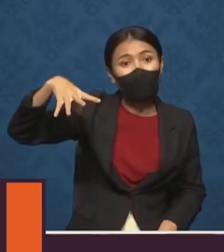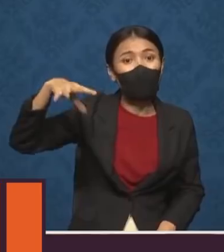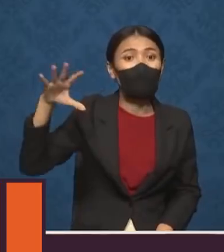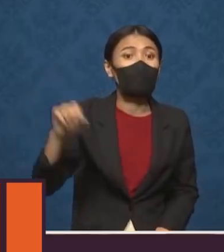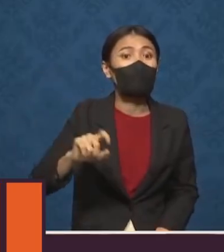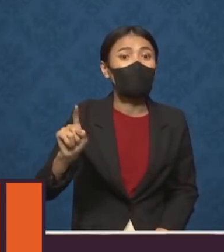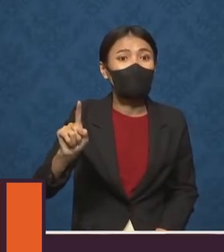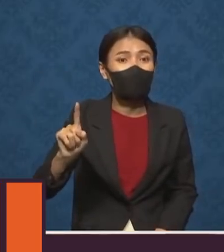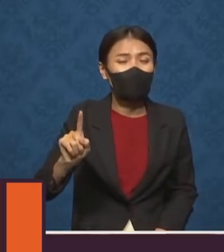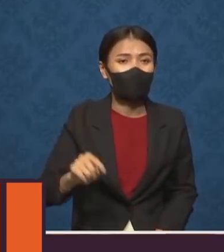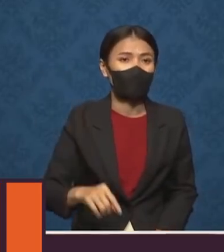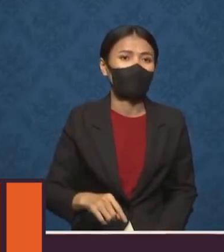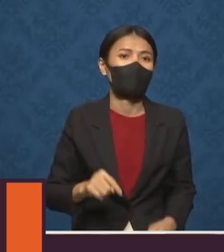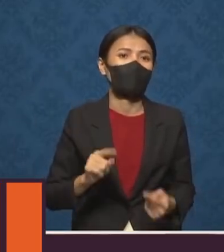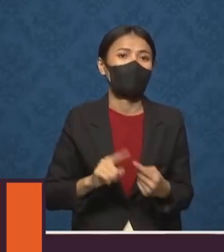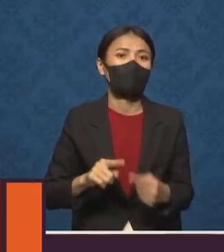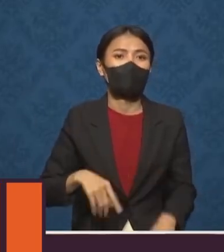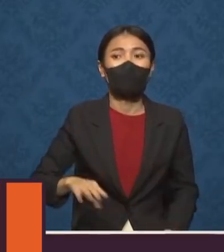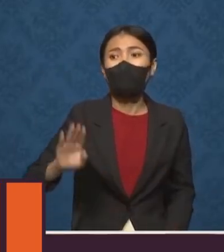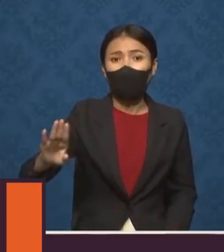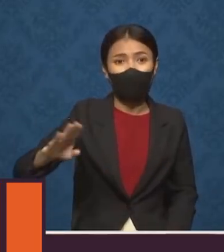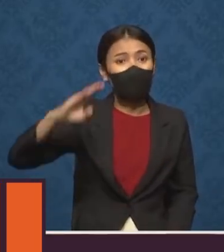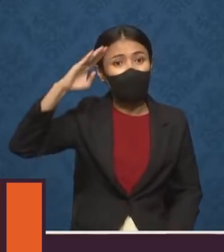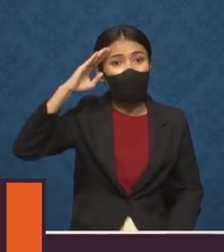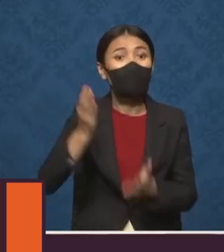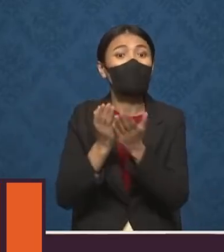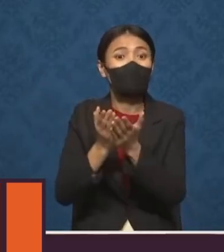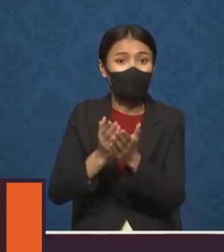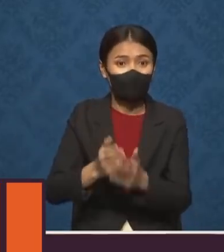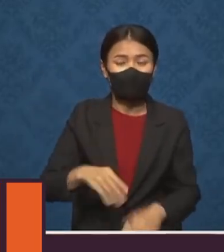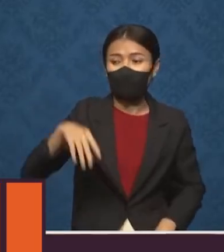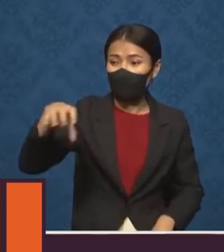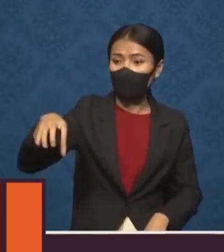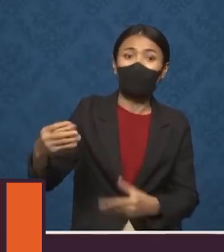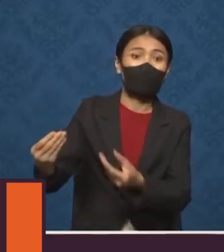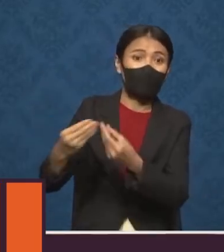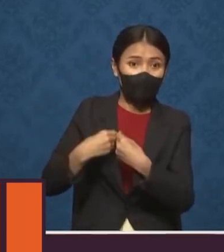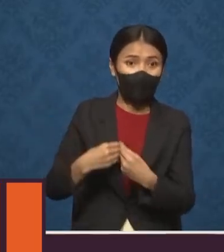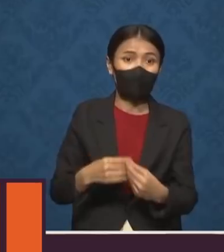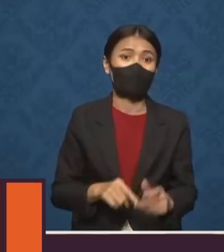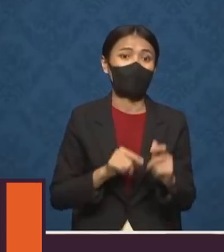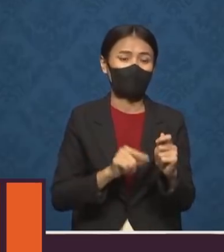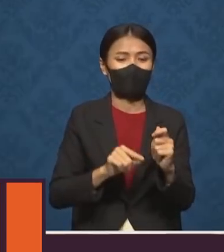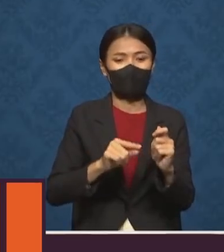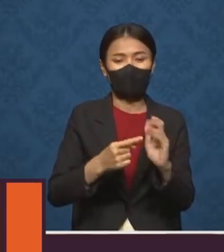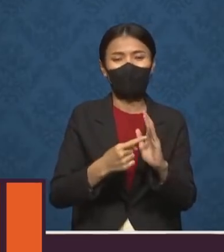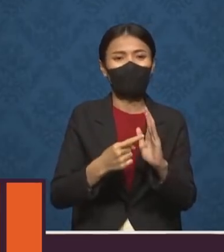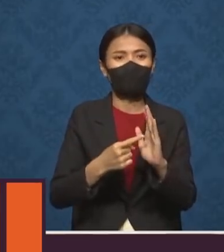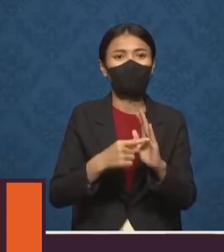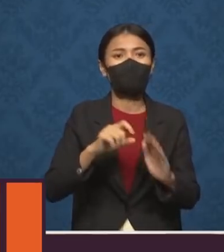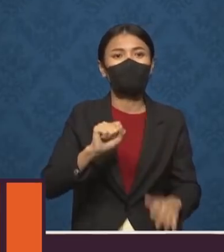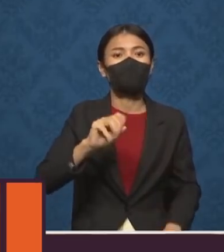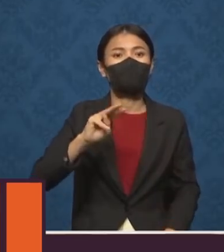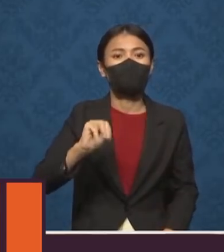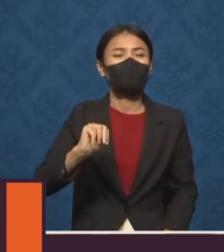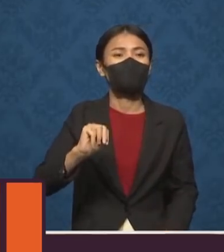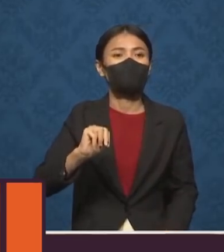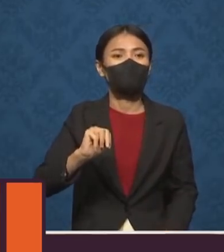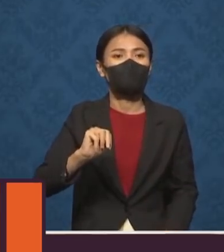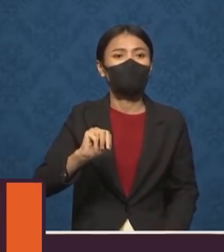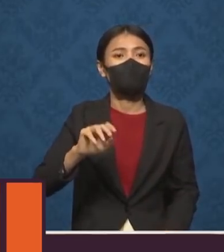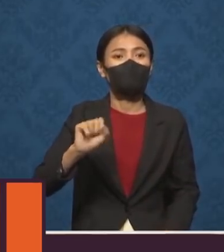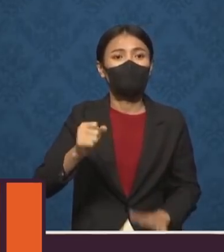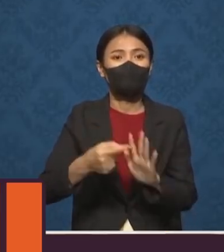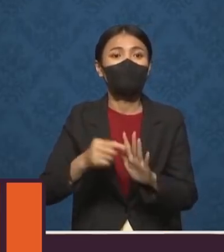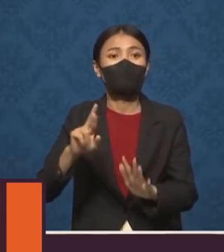กิจการไฟฟ้าสวัสดิการทหารเรือและพลแสมสารมากกว่า 7พันคนที่อยู่อาศัยในพื้นที่นี่มา